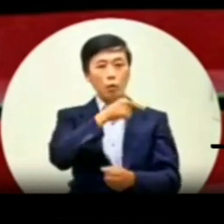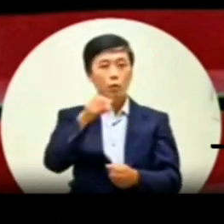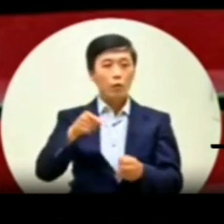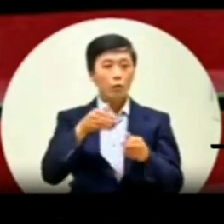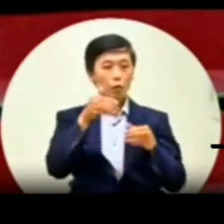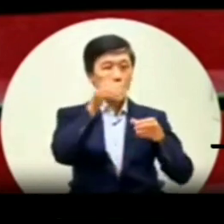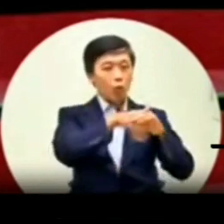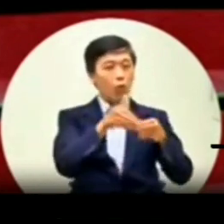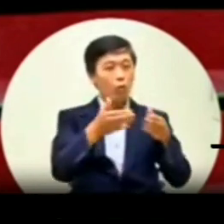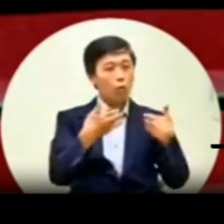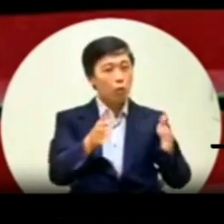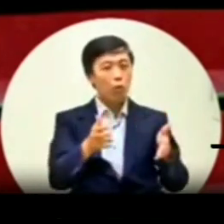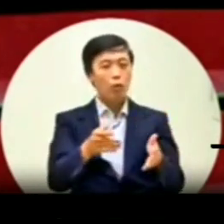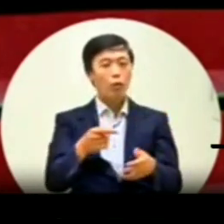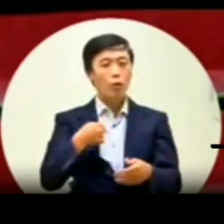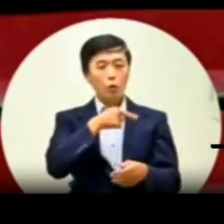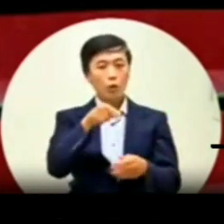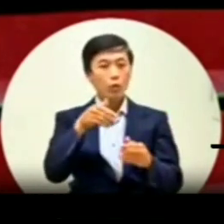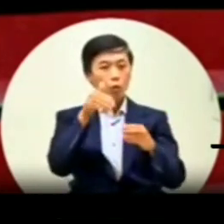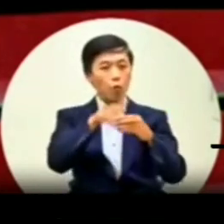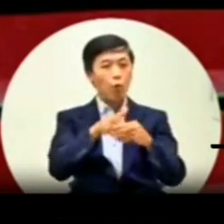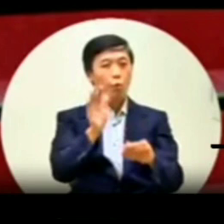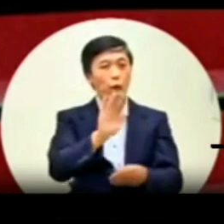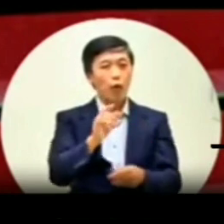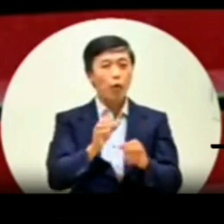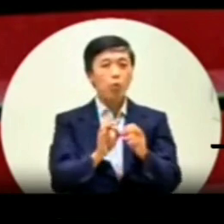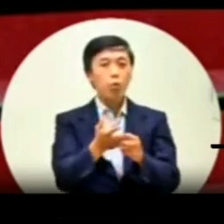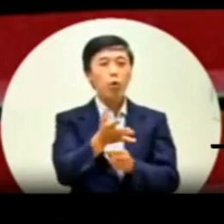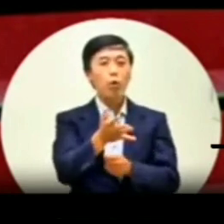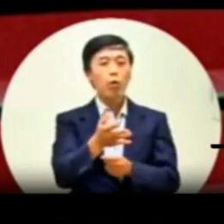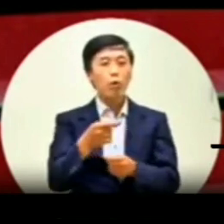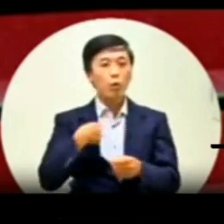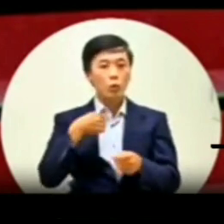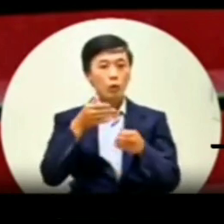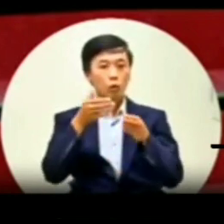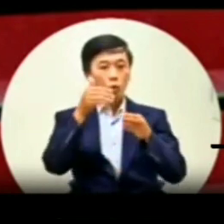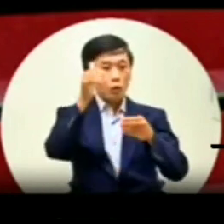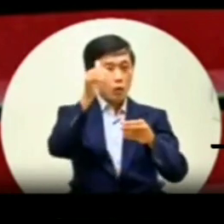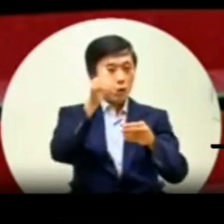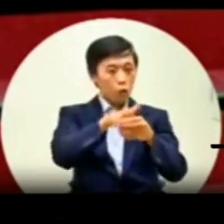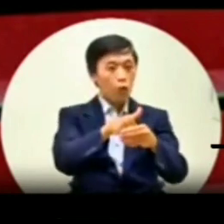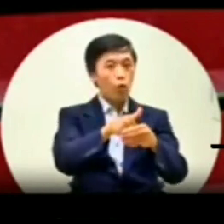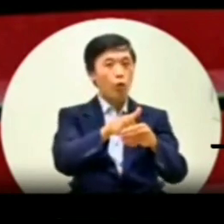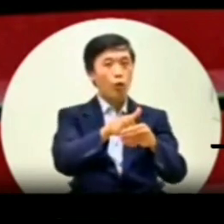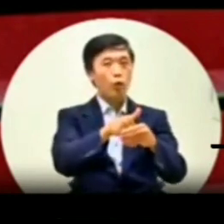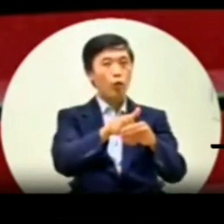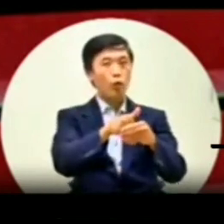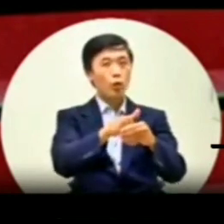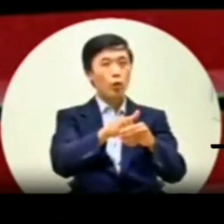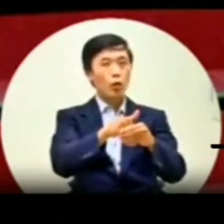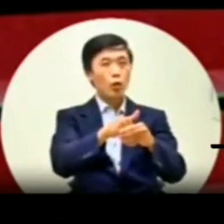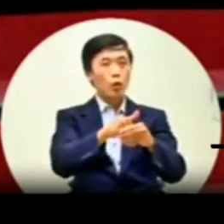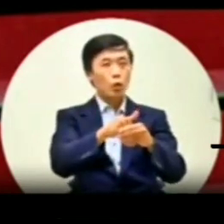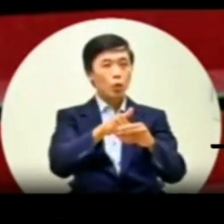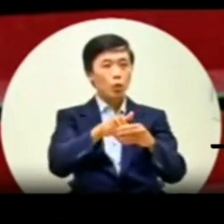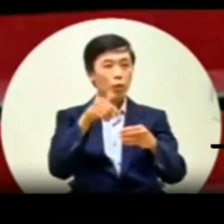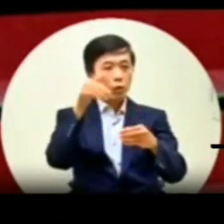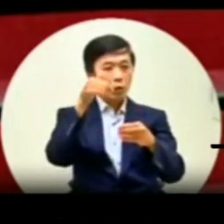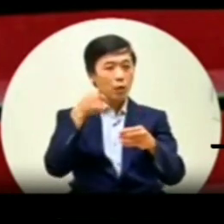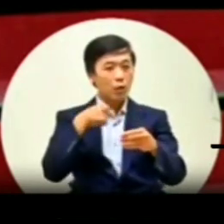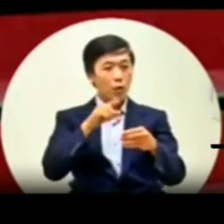投票？我们为什么不去投票？我们要投下那一个我们不罢韩的那个反对票